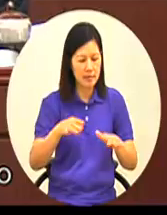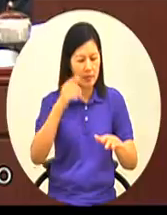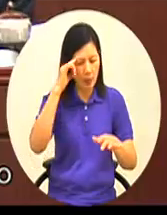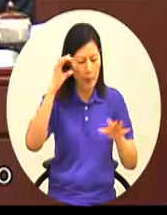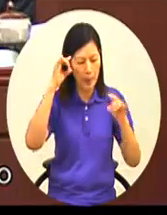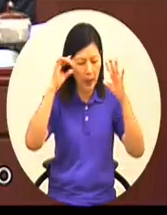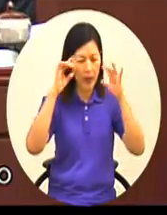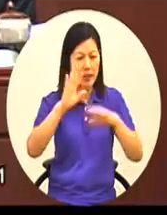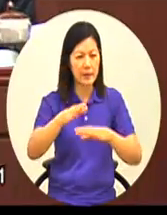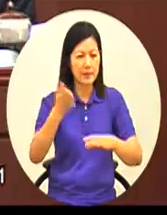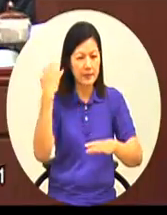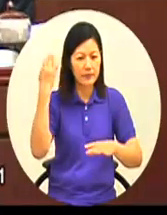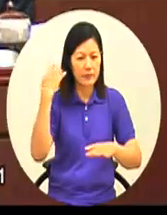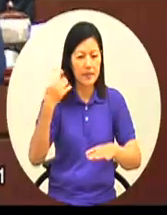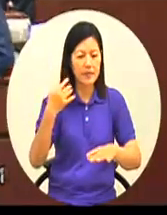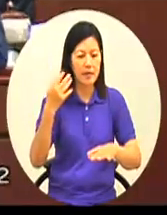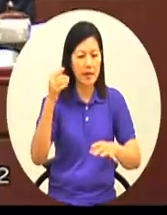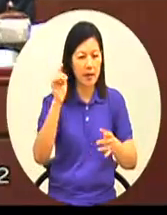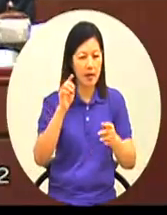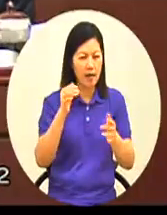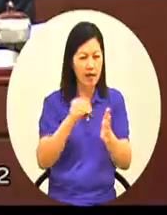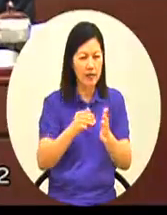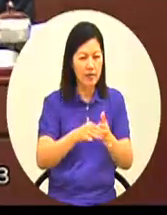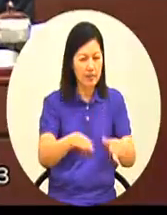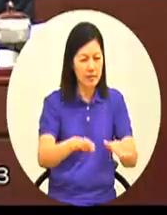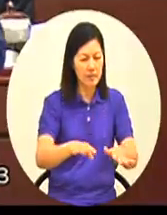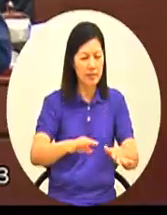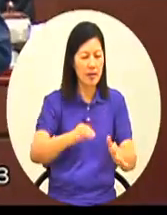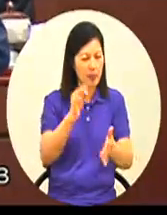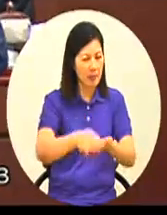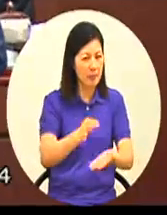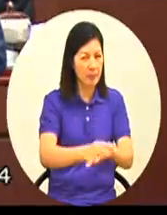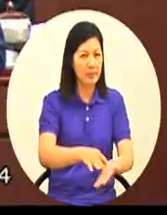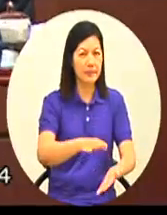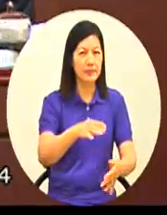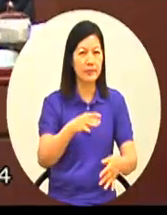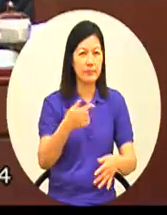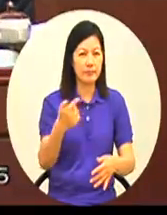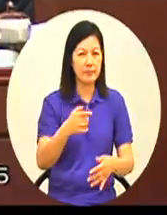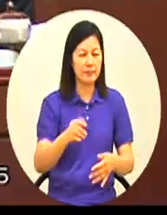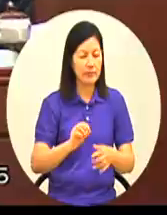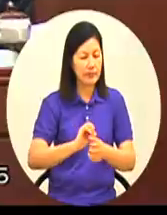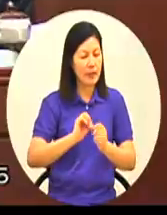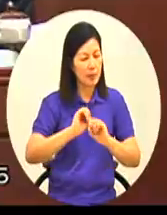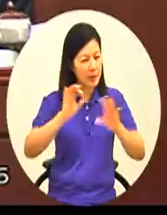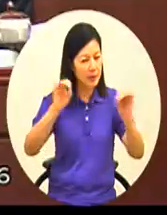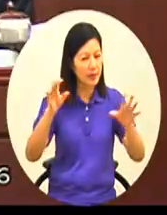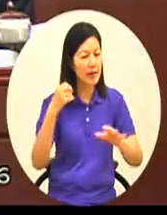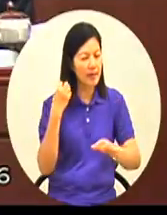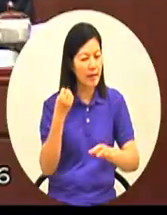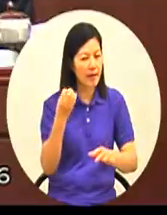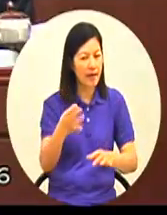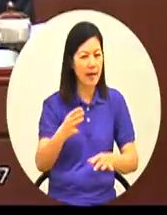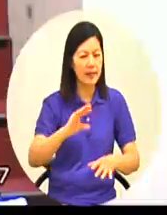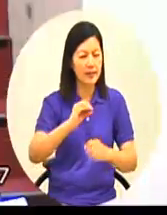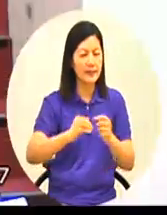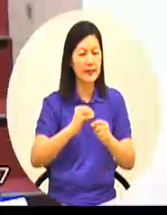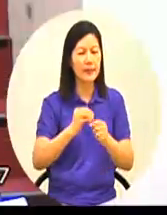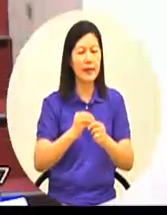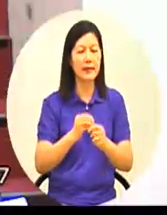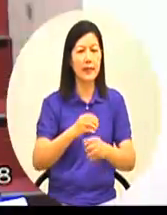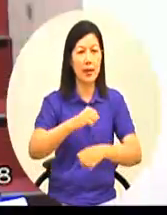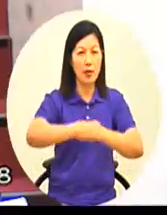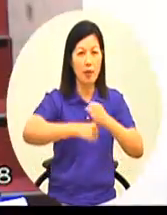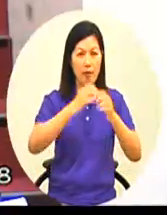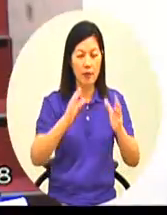起 only 更卡秀。所以我们其实不断在推陈出新，在创造一些新的，那能够让我们的万年祭它不是只有六